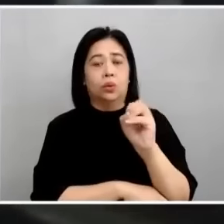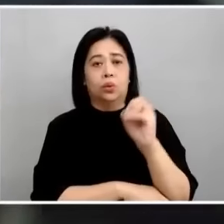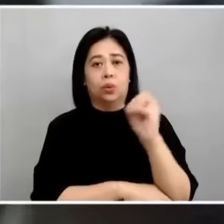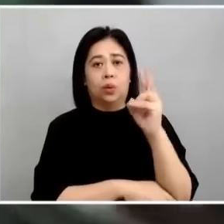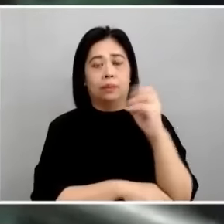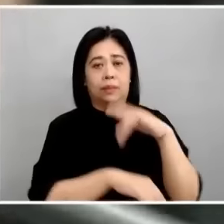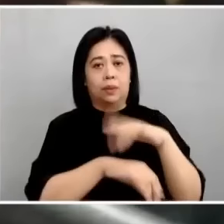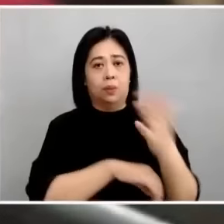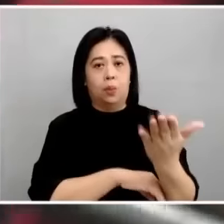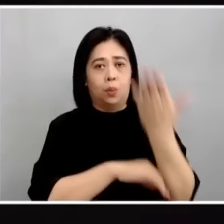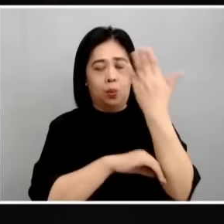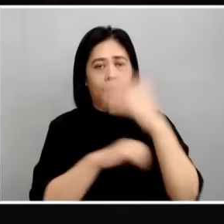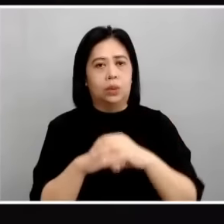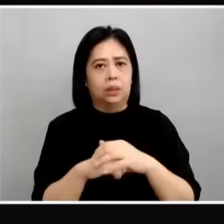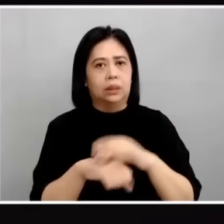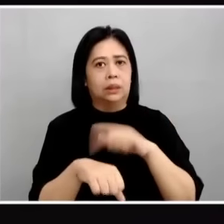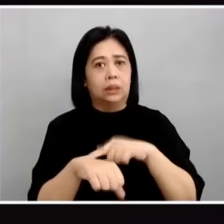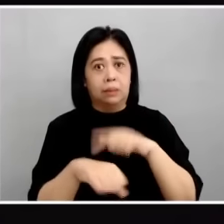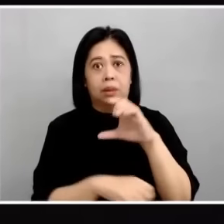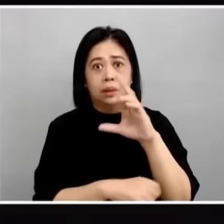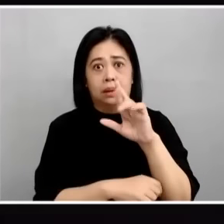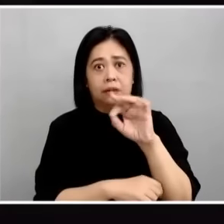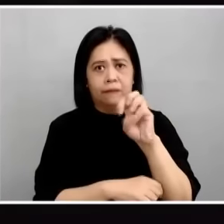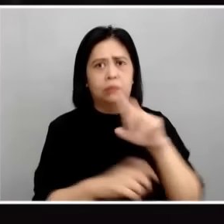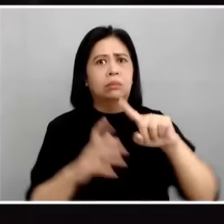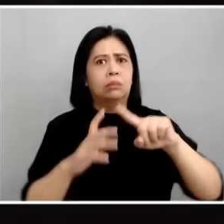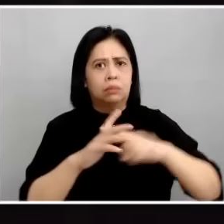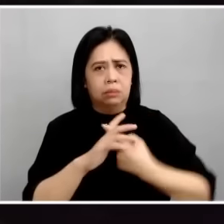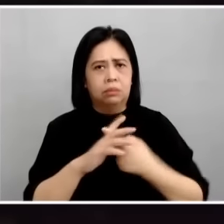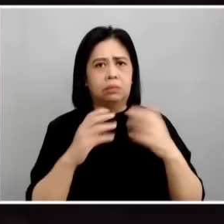araw. Oras pa ng curfew. Nagsimula na rin